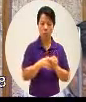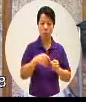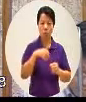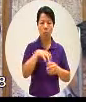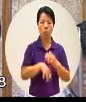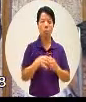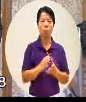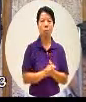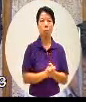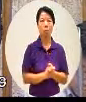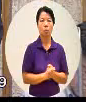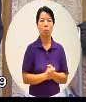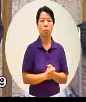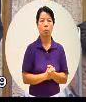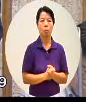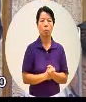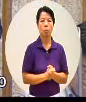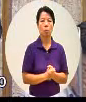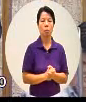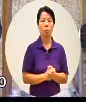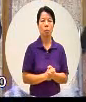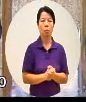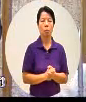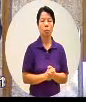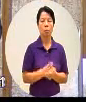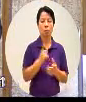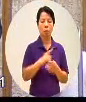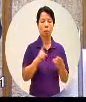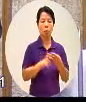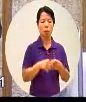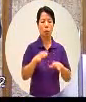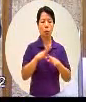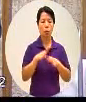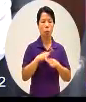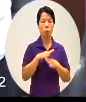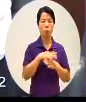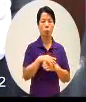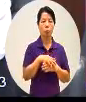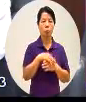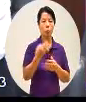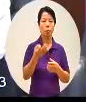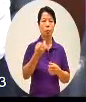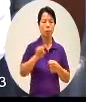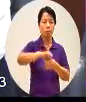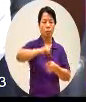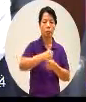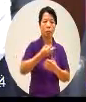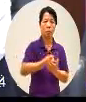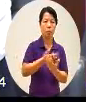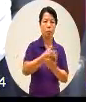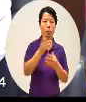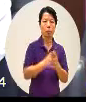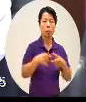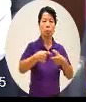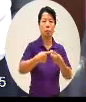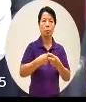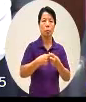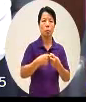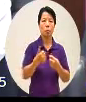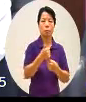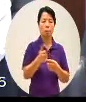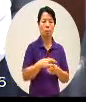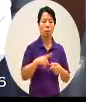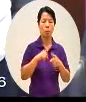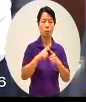管加级。 包括主管加级，如果不 那，请问你刚刚说我们有一个李博义是机要